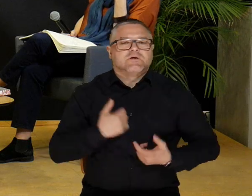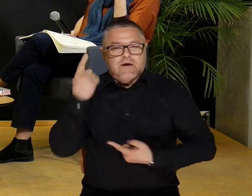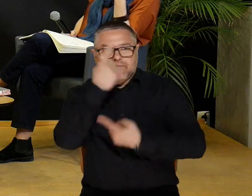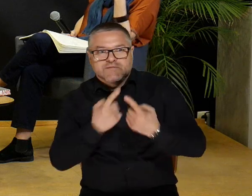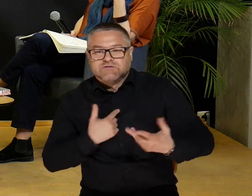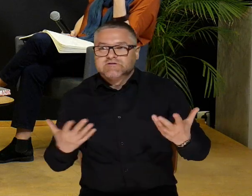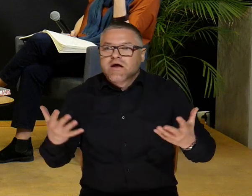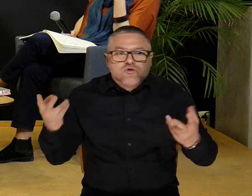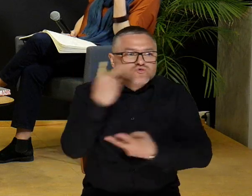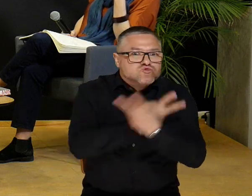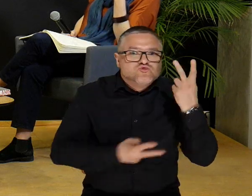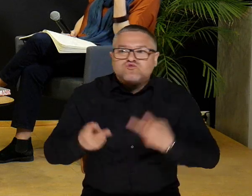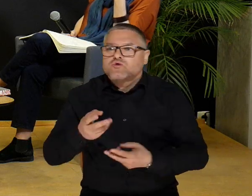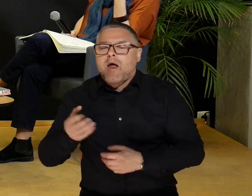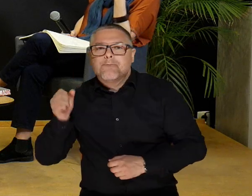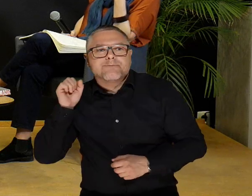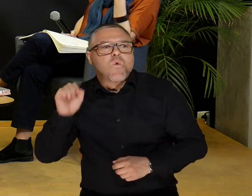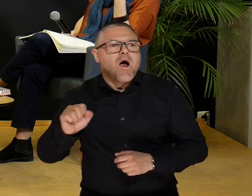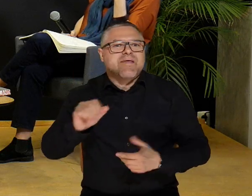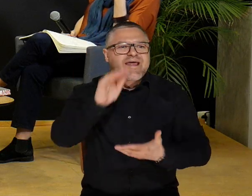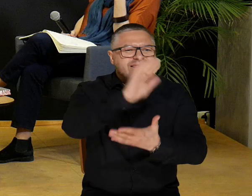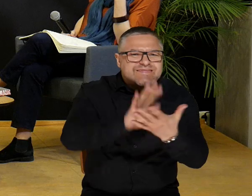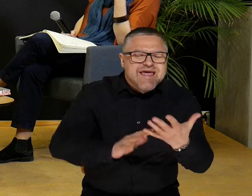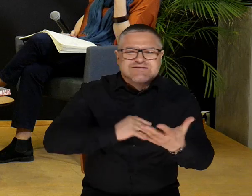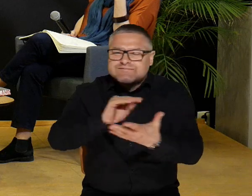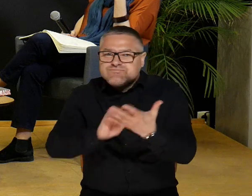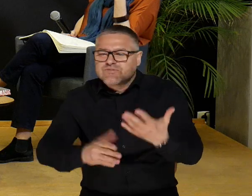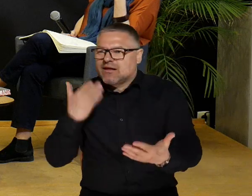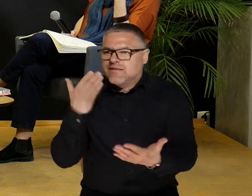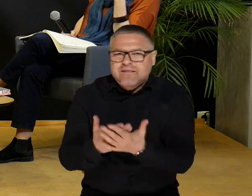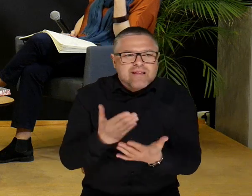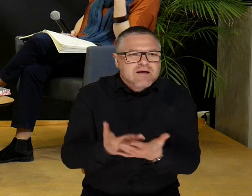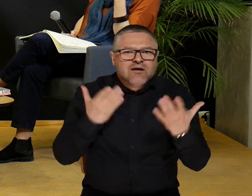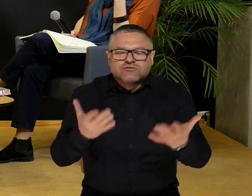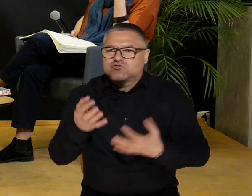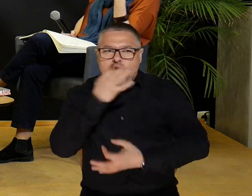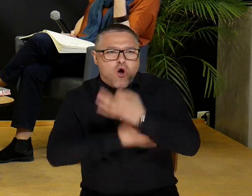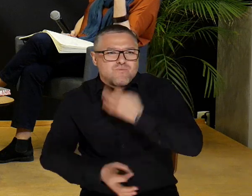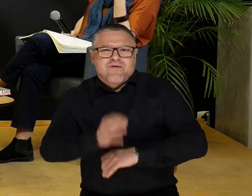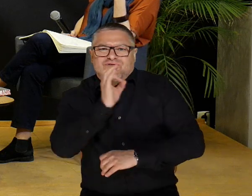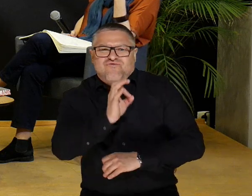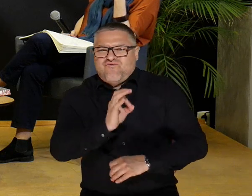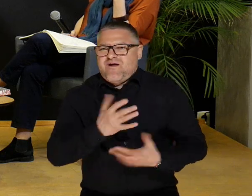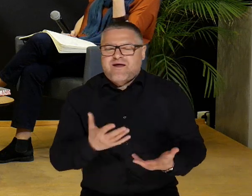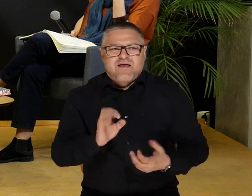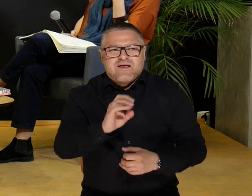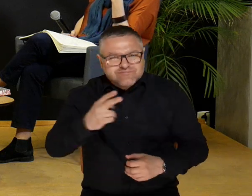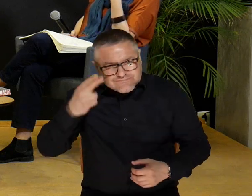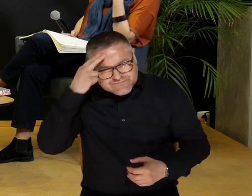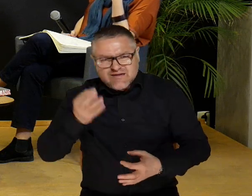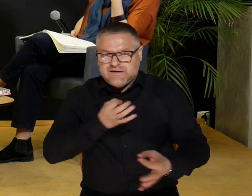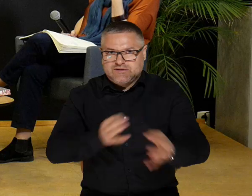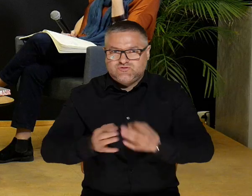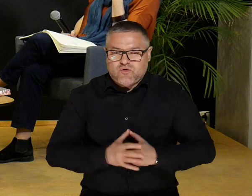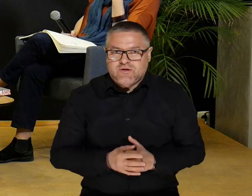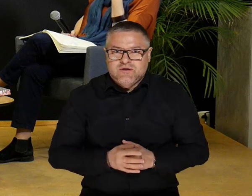nie znajdę bohaterów do tekstu, prawda? No bo dlaczego ktoś miałby opowiadać mi o jakichś swoich właśnie traumatycznych